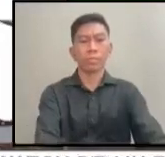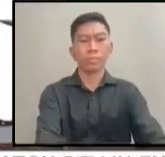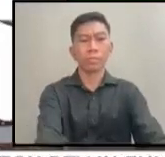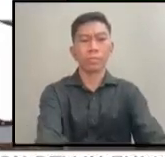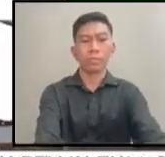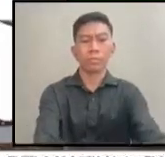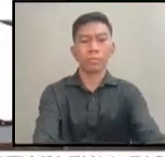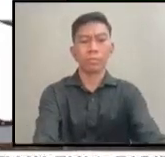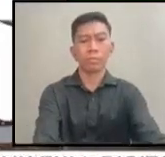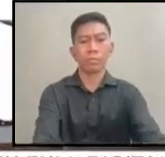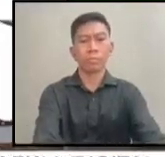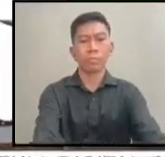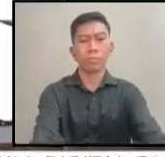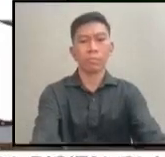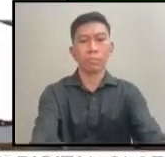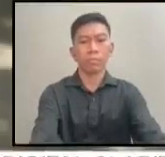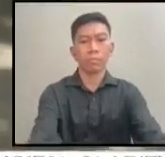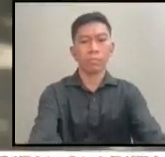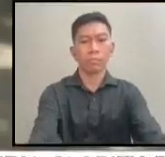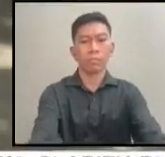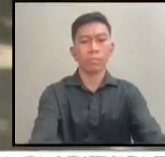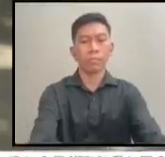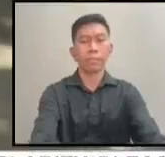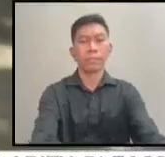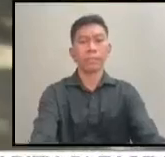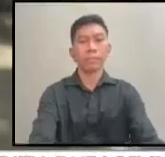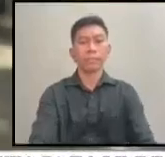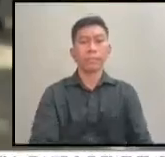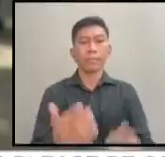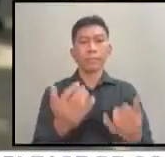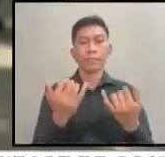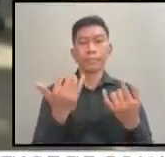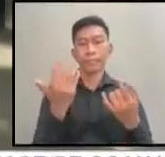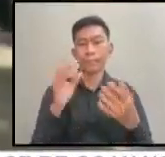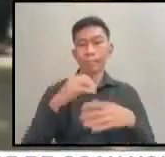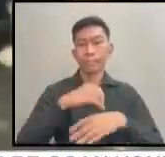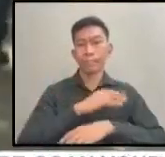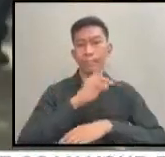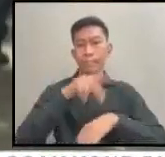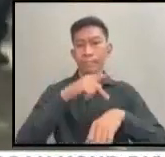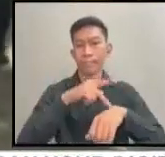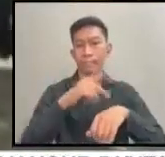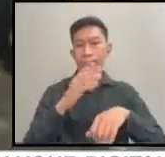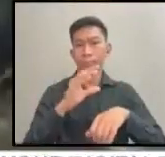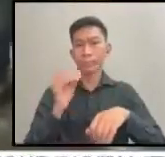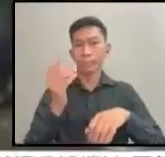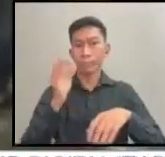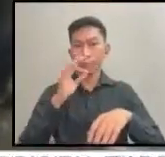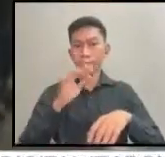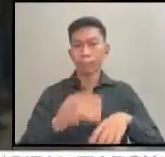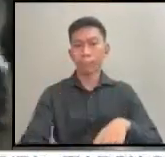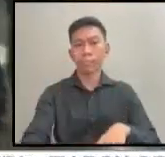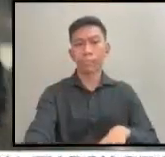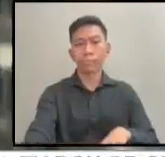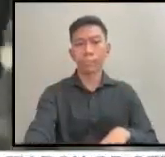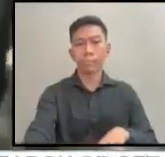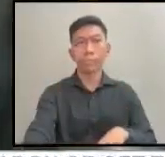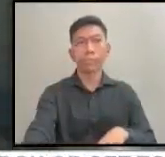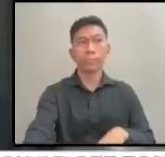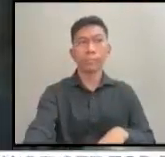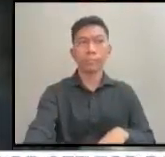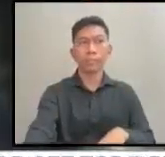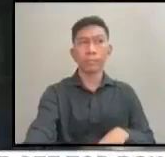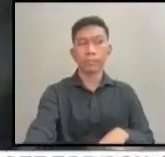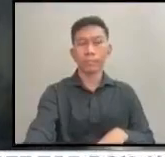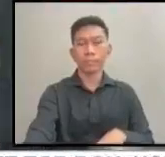Rise and shine Pilipinas, rise and shine Ryan. Tama ka dyan, umaangal ang karamihan sa mga motorista sa panibagong taas presyo sa produktong